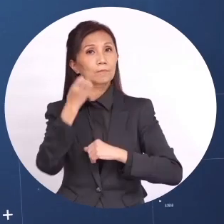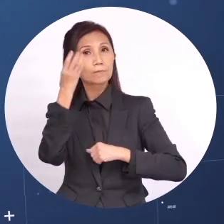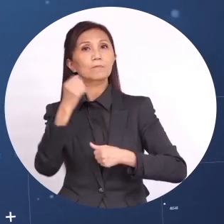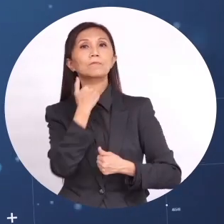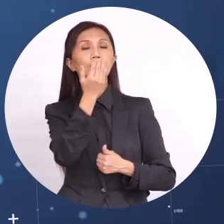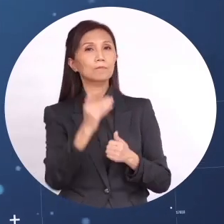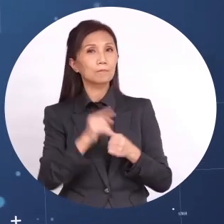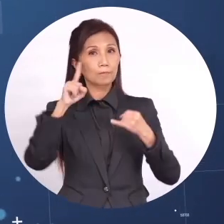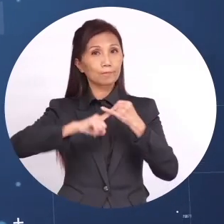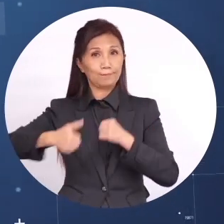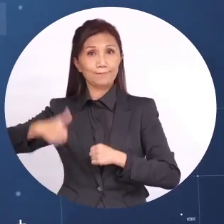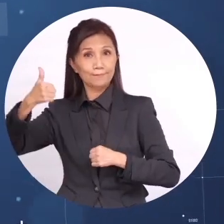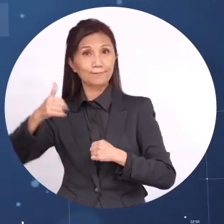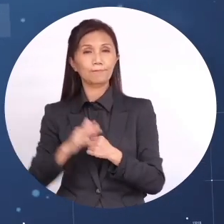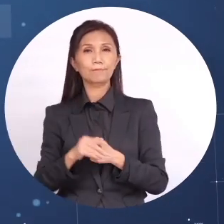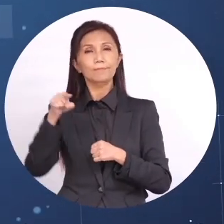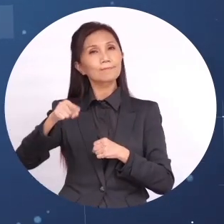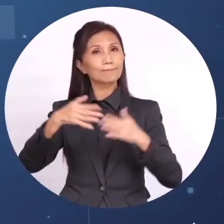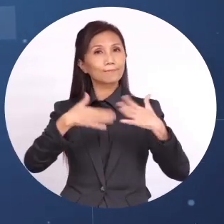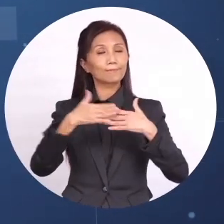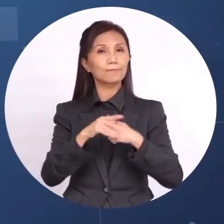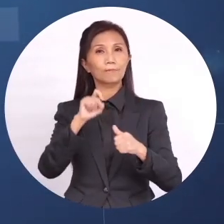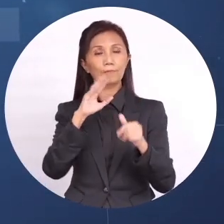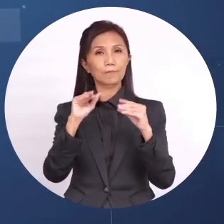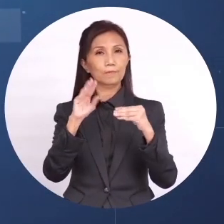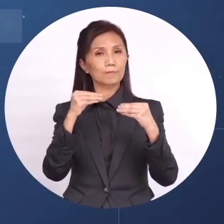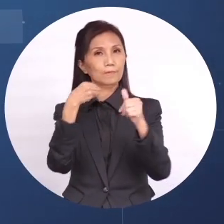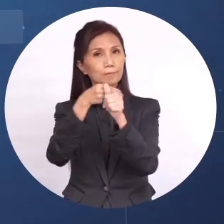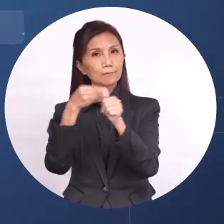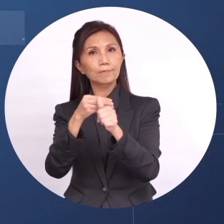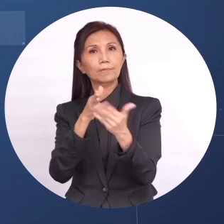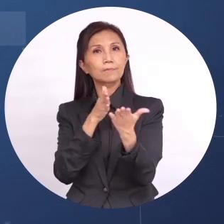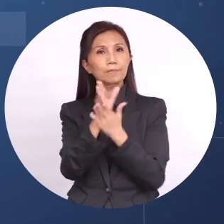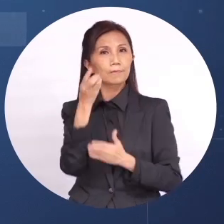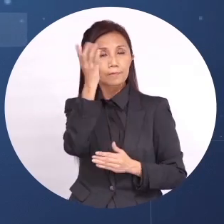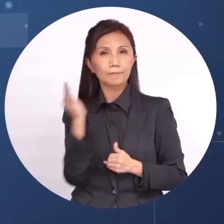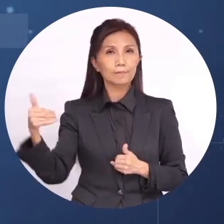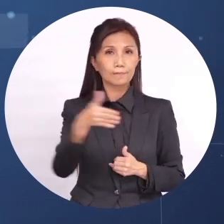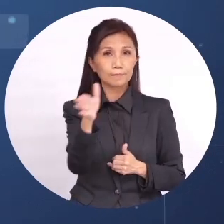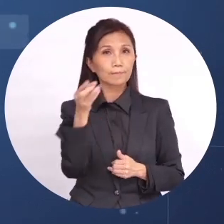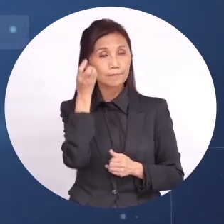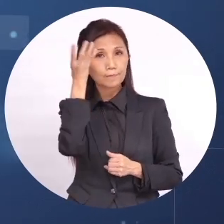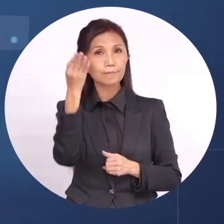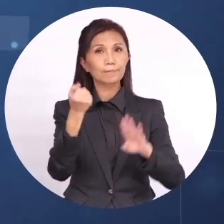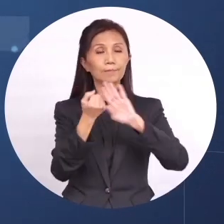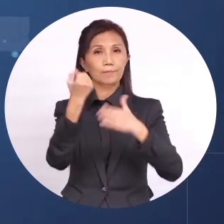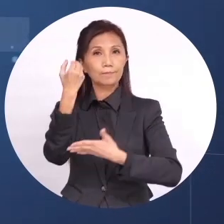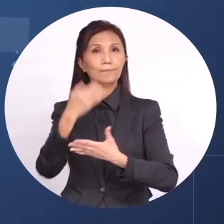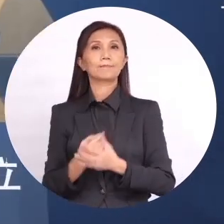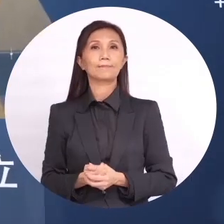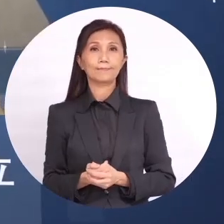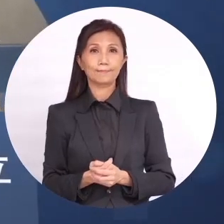的诉讼并且胜诉，这个个案是可以阐释直接歧视和间接歧视的法律概